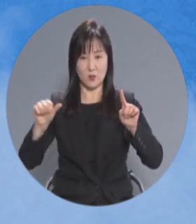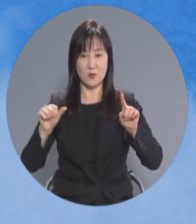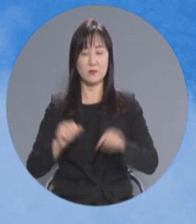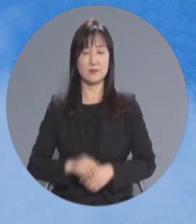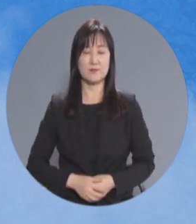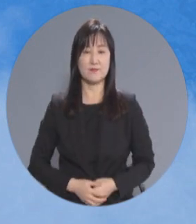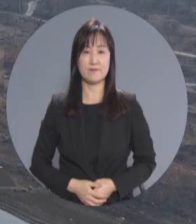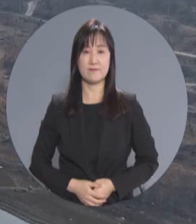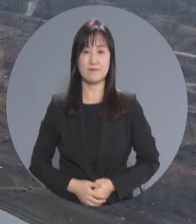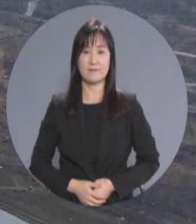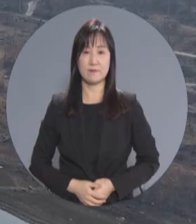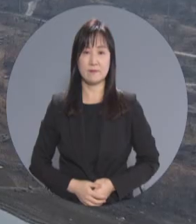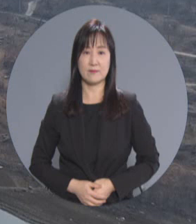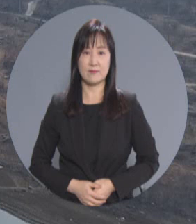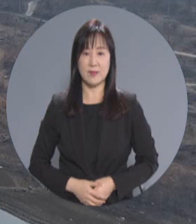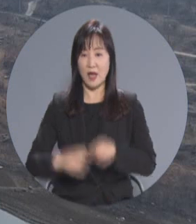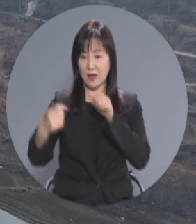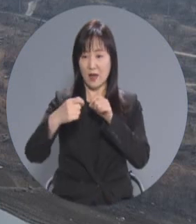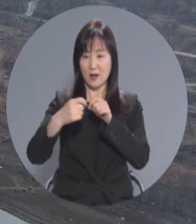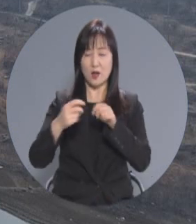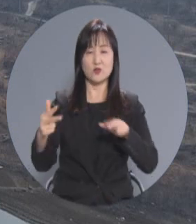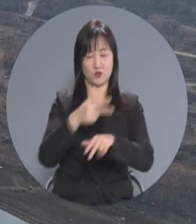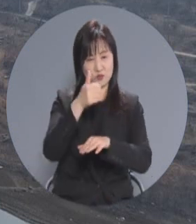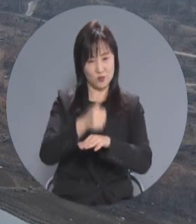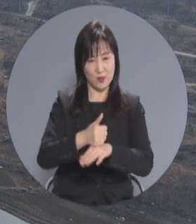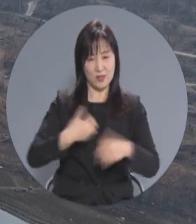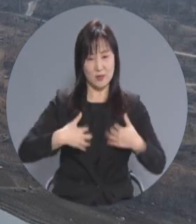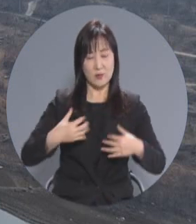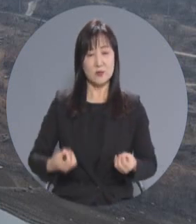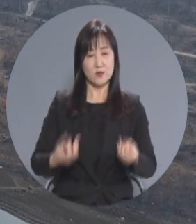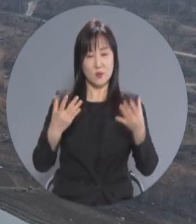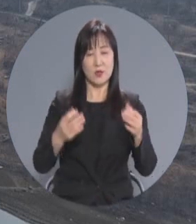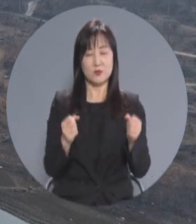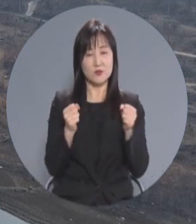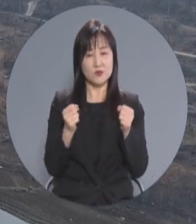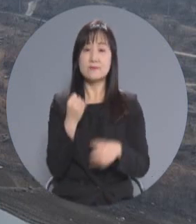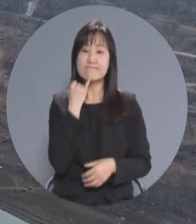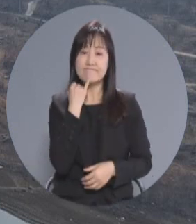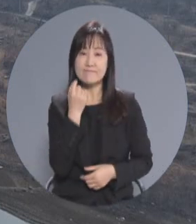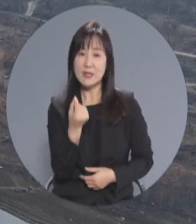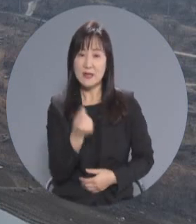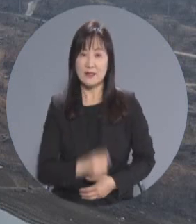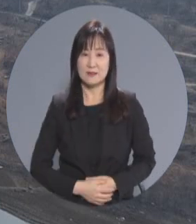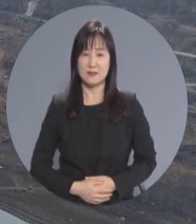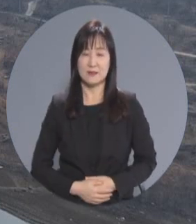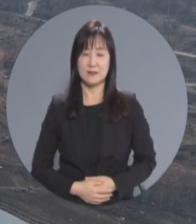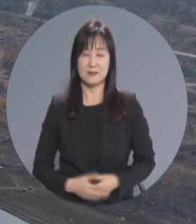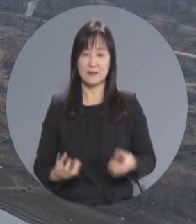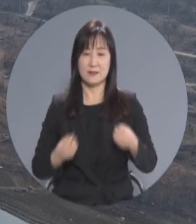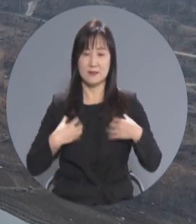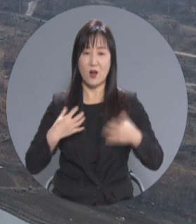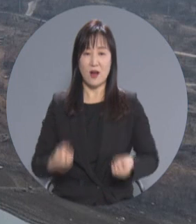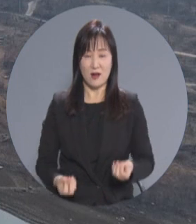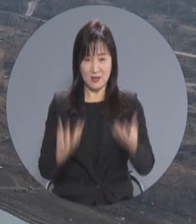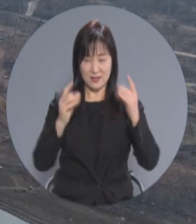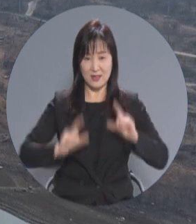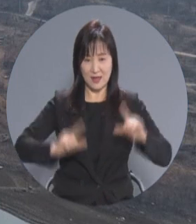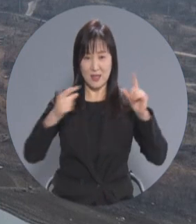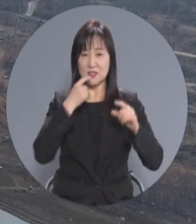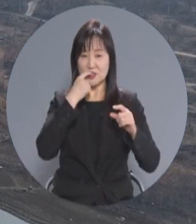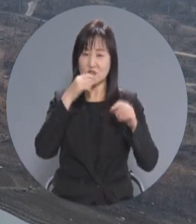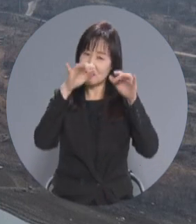일겠습니다 다가오는 주말 과 설 명절 동안 의 큰 추위는 없겠습니다 설 당일인 화요일에는 눈 또는 비가 내리는